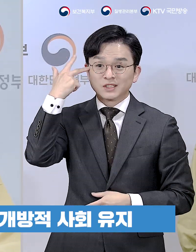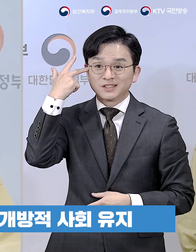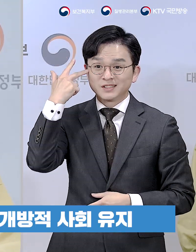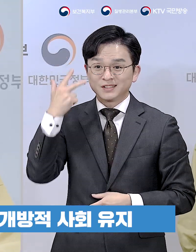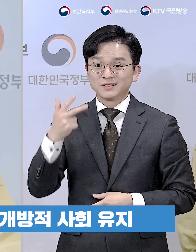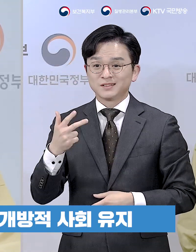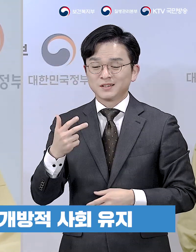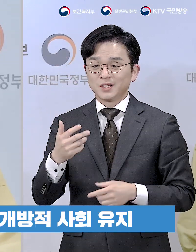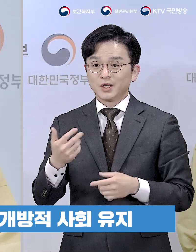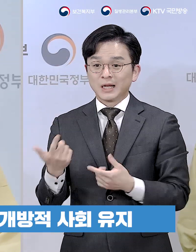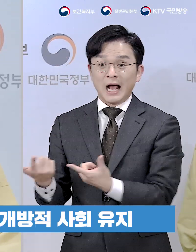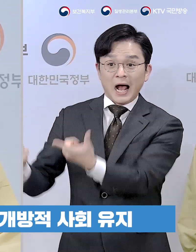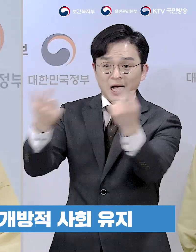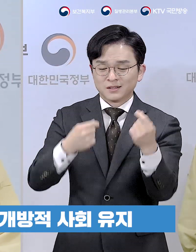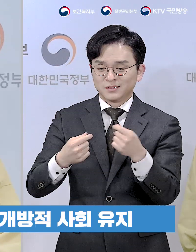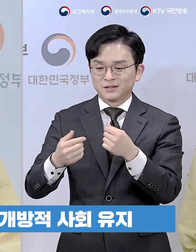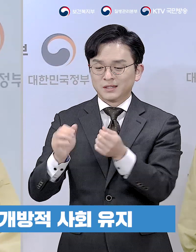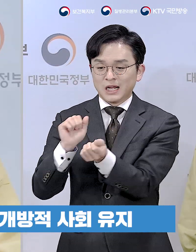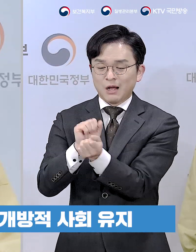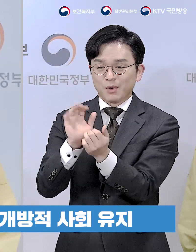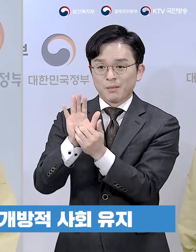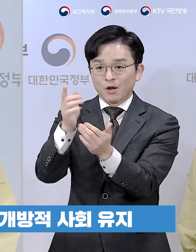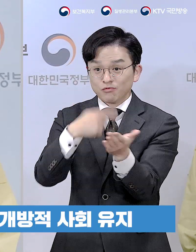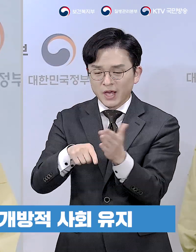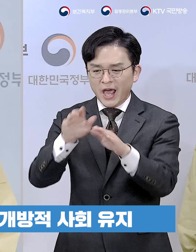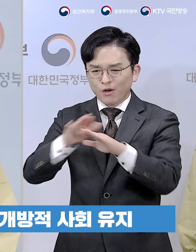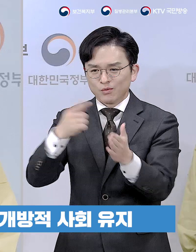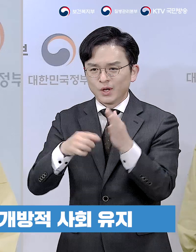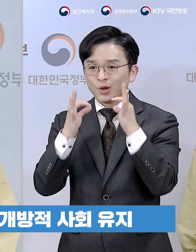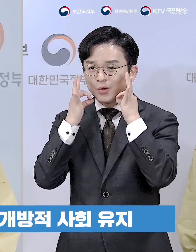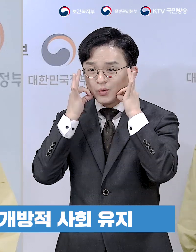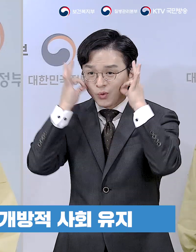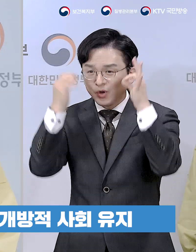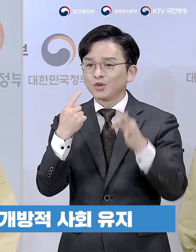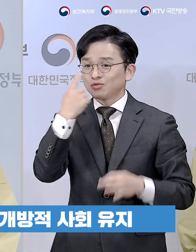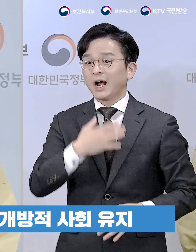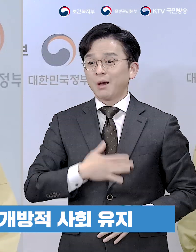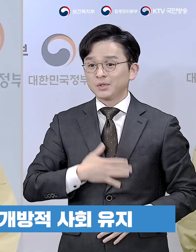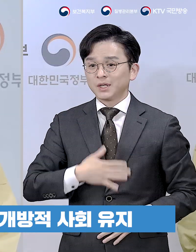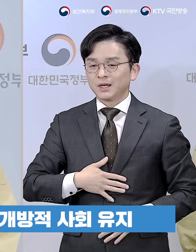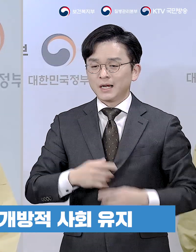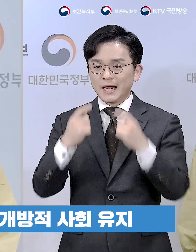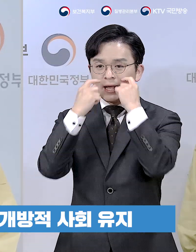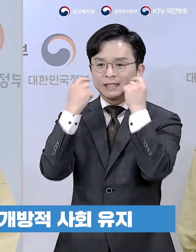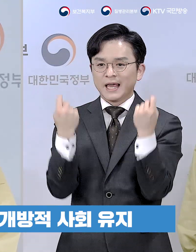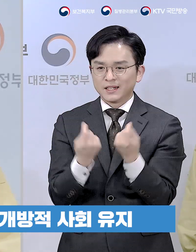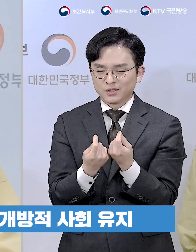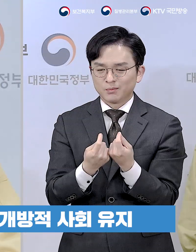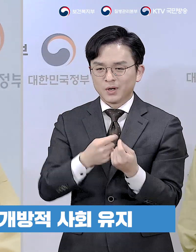정신을 소중하게 여기는 수많은 국민들이 코로나19 대응에 자발적으로 참여하고 있습니다.